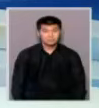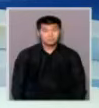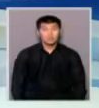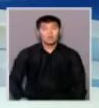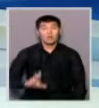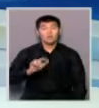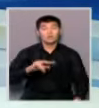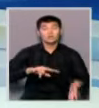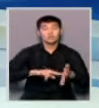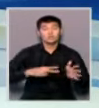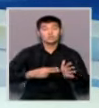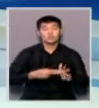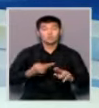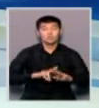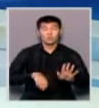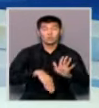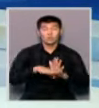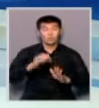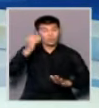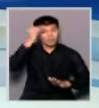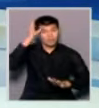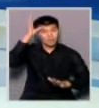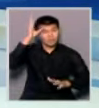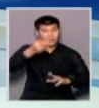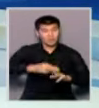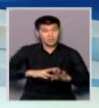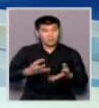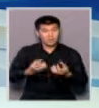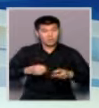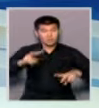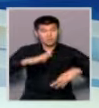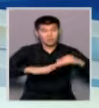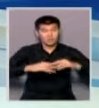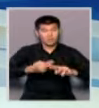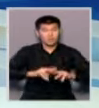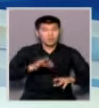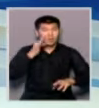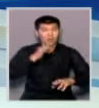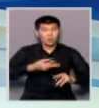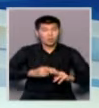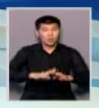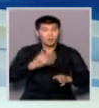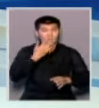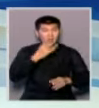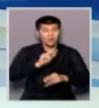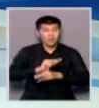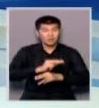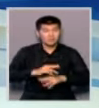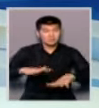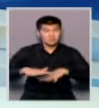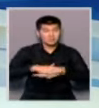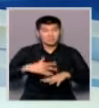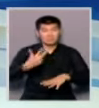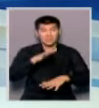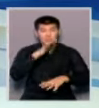Программа была шаг, посвященный совершенствованию знаний специалистов и получению зарубежного опыта, является одним из достижений страны за